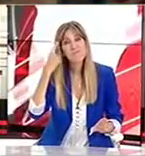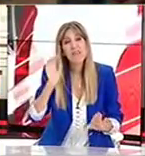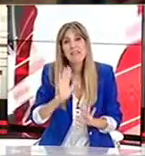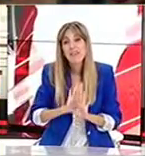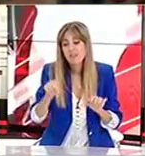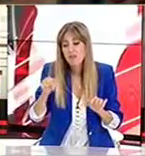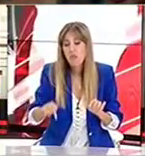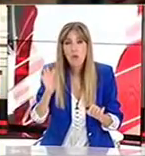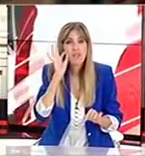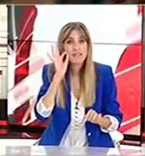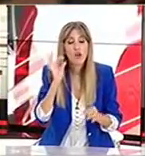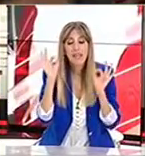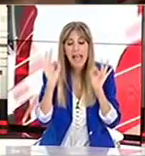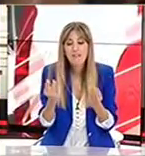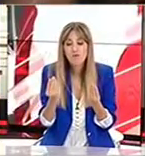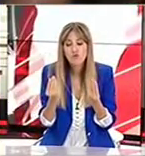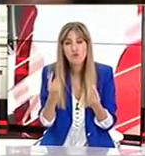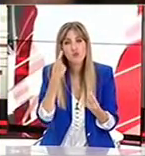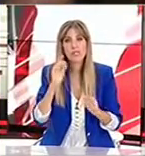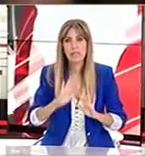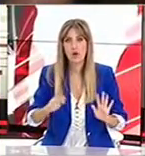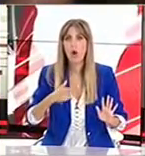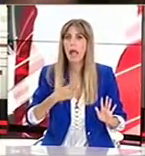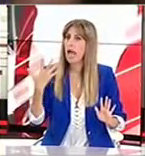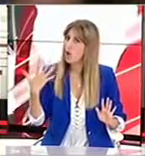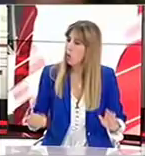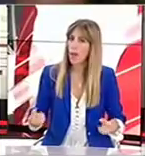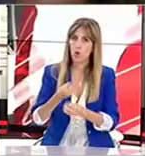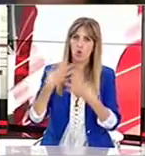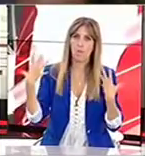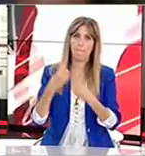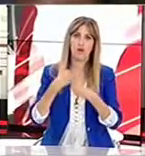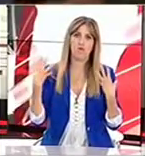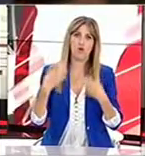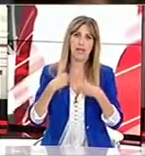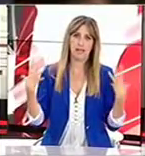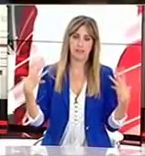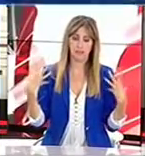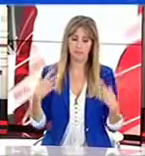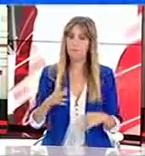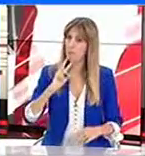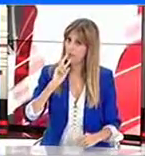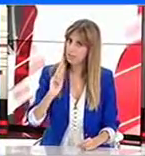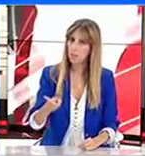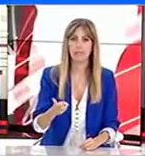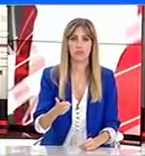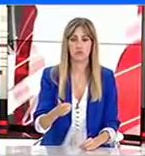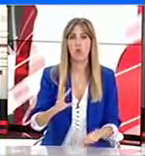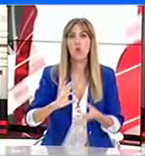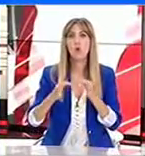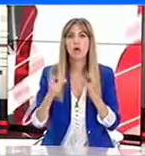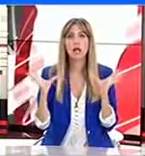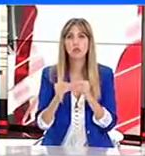σας απαντήσω με βάση τα στοιχεία που έχω και τα στοιχεία που γνωρίζω. Ο ΟΑΣΤ Θεσσαλονίκη ήταν μια